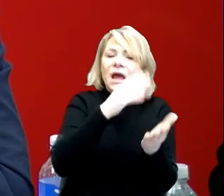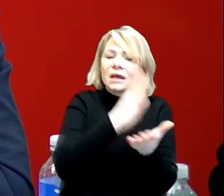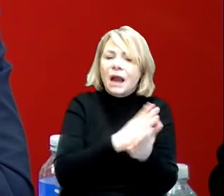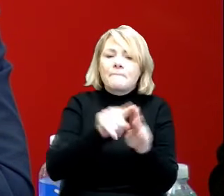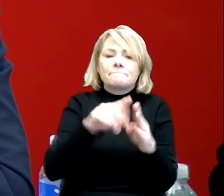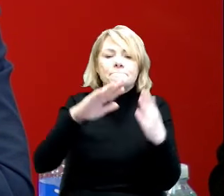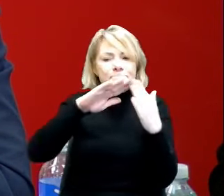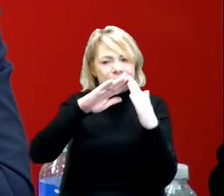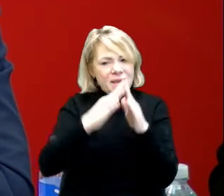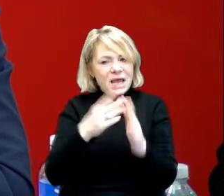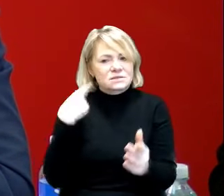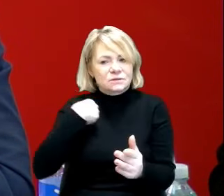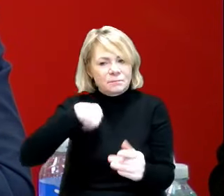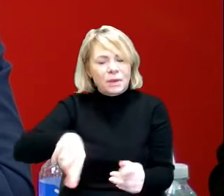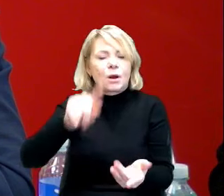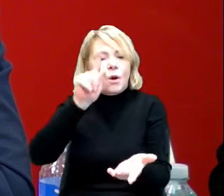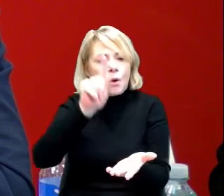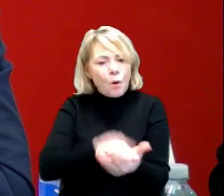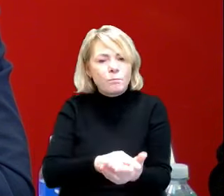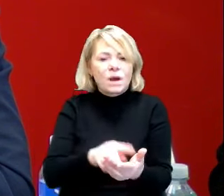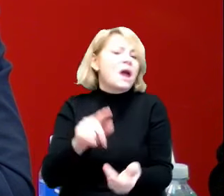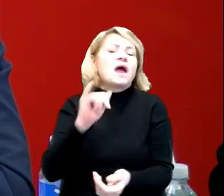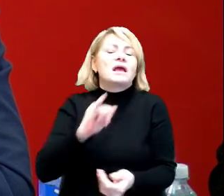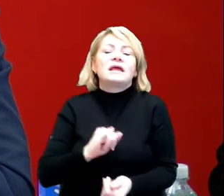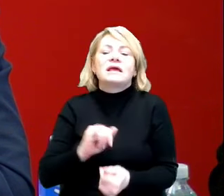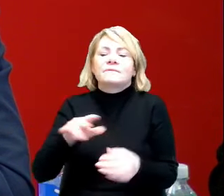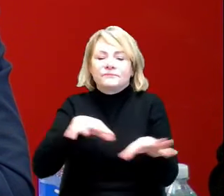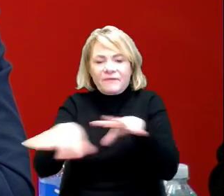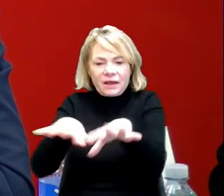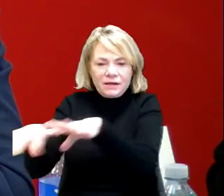turėti į veiklinimo planą